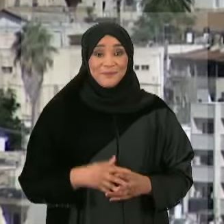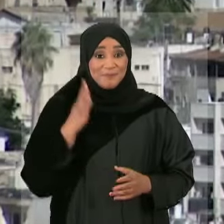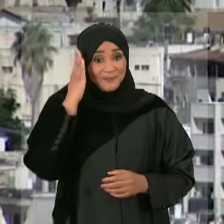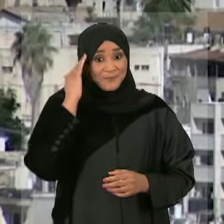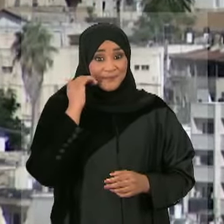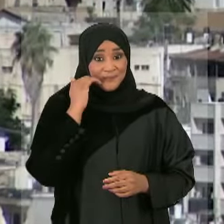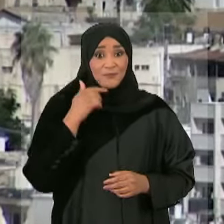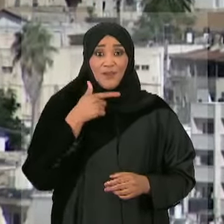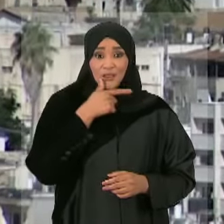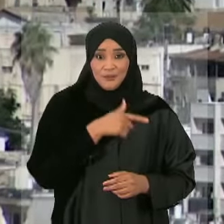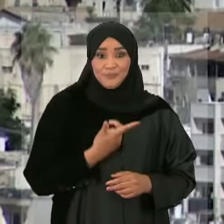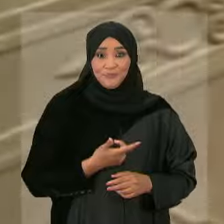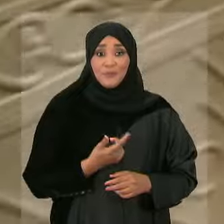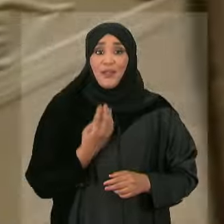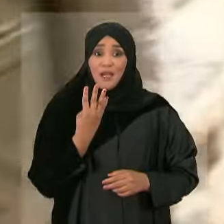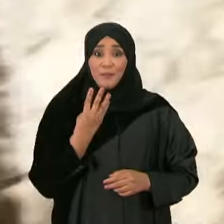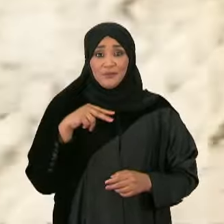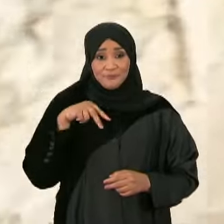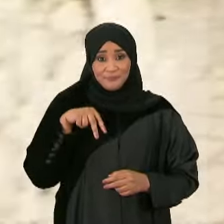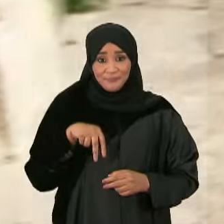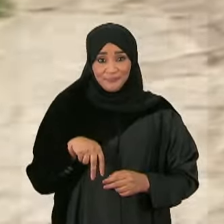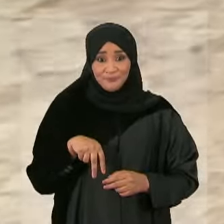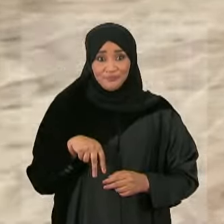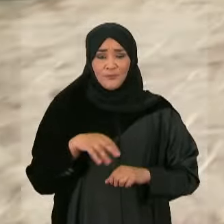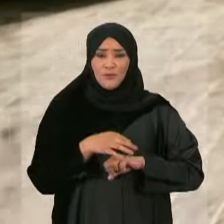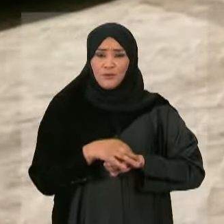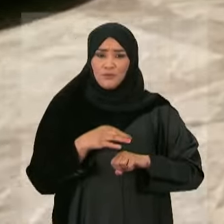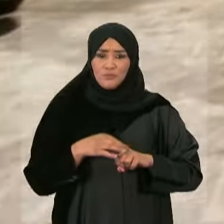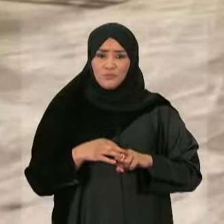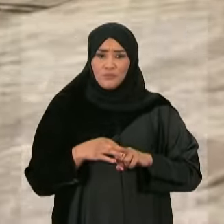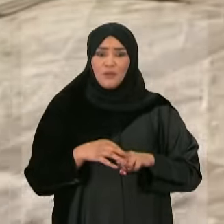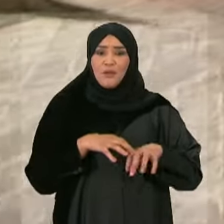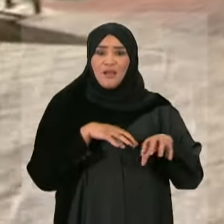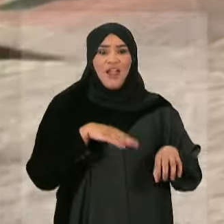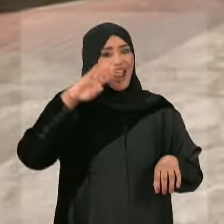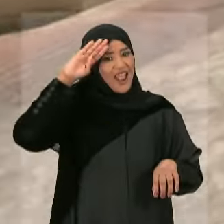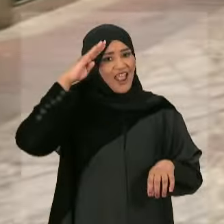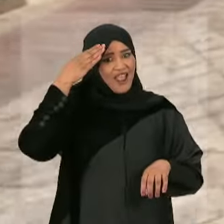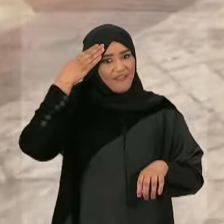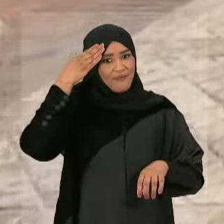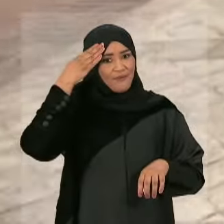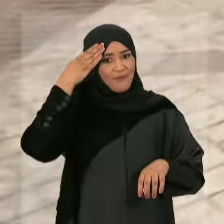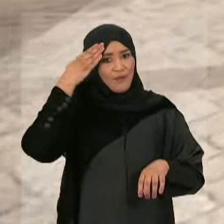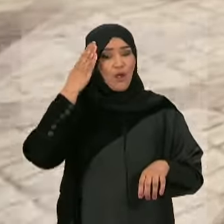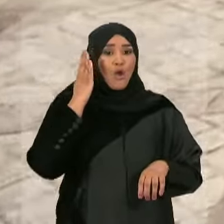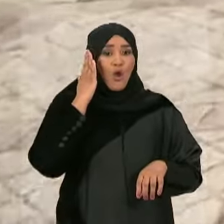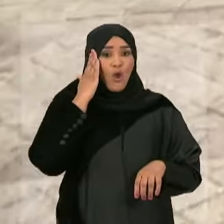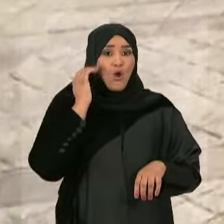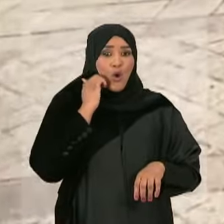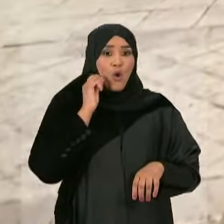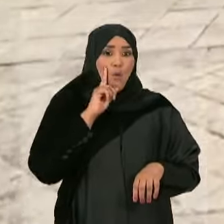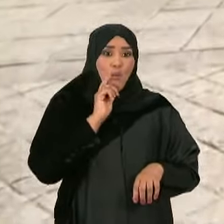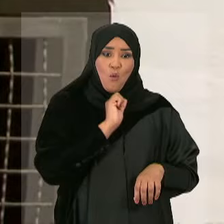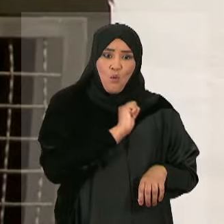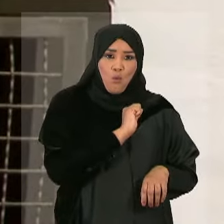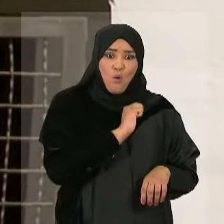'48 كانوا أهلي ساكنين حيفا، كانت خلقاني أختي اللي أكبر مني وأنا أمي حامل فيي، هجوا من حيفا